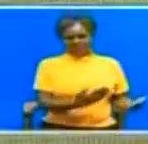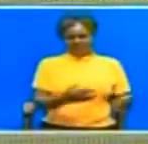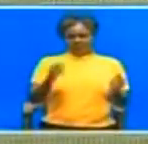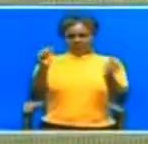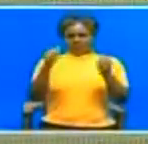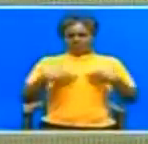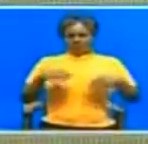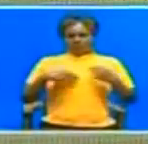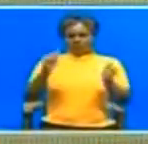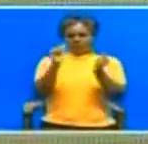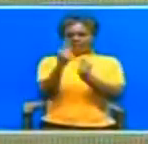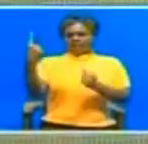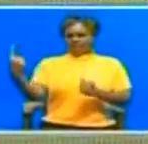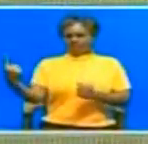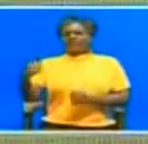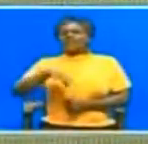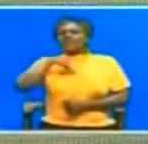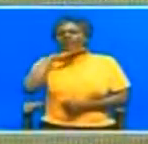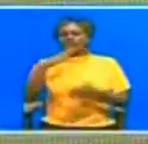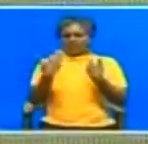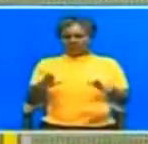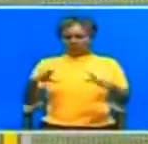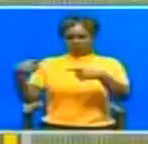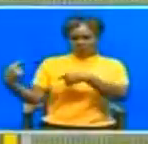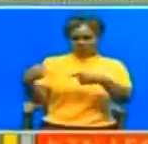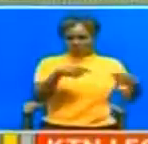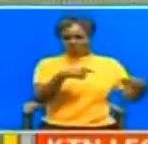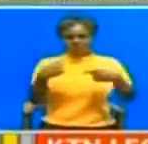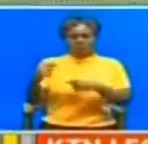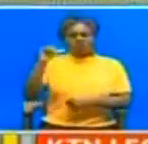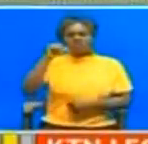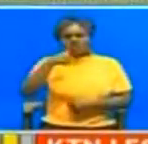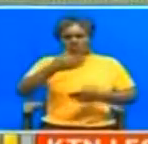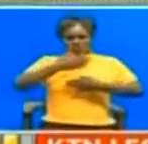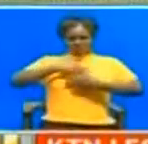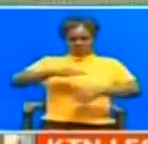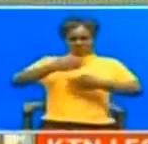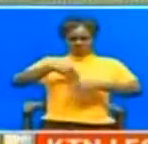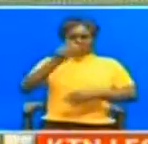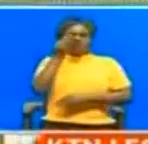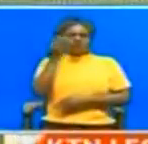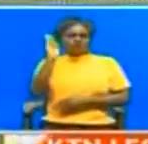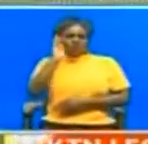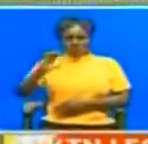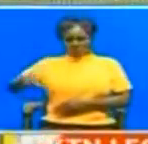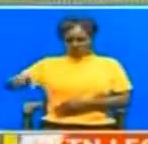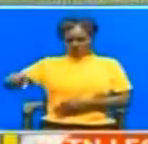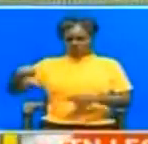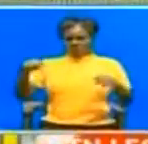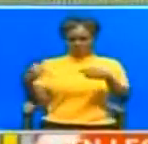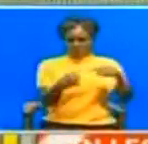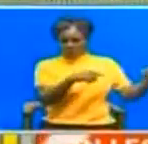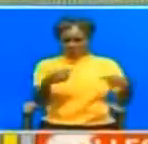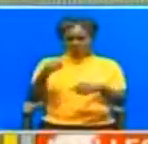Watu 11 wameuawa katika mapigano mapya baina ya jamii za Samburu na Turkana katika kaunti ya Isiolo. Mapigano hayo yaliyoanza mwendo wa